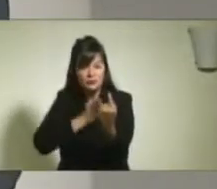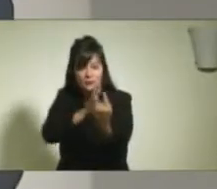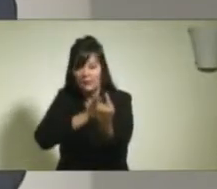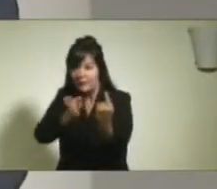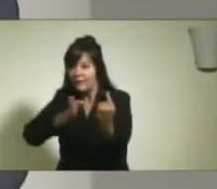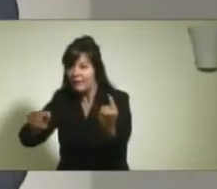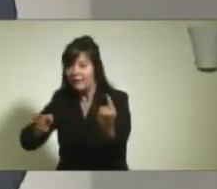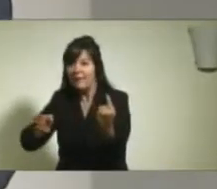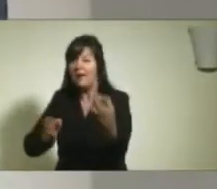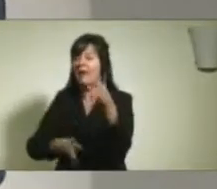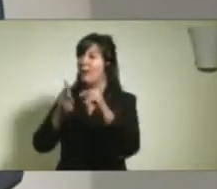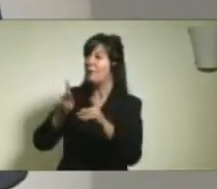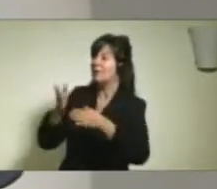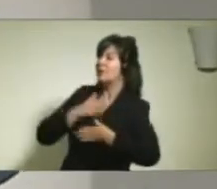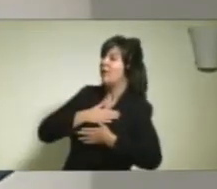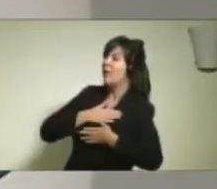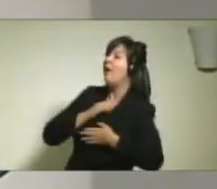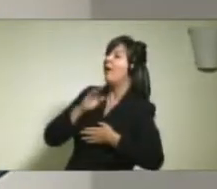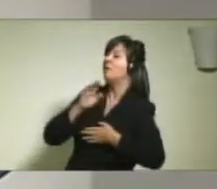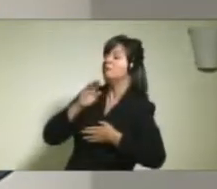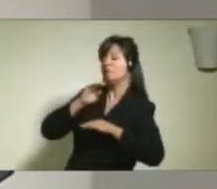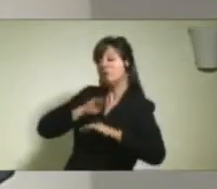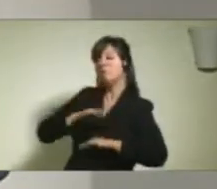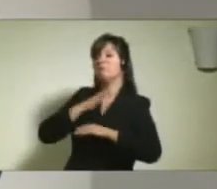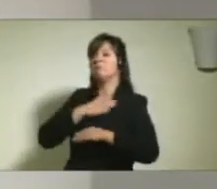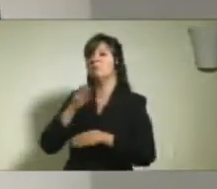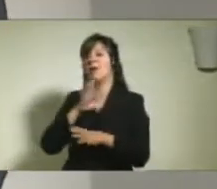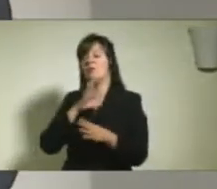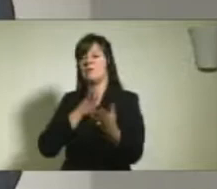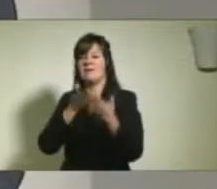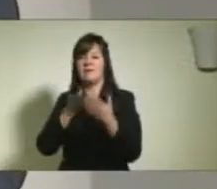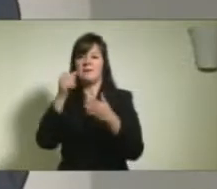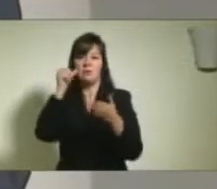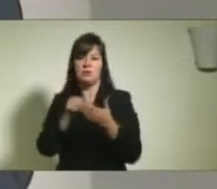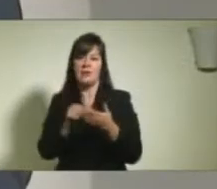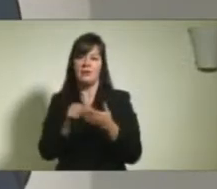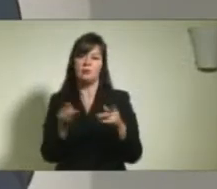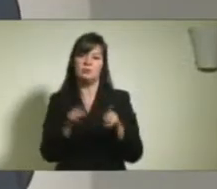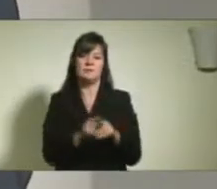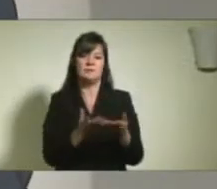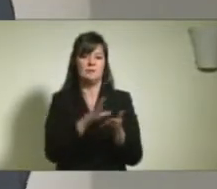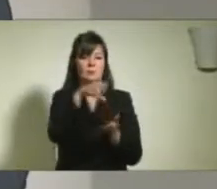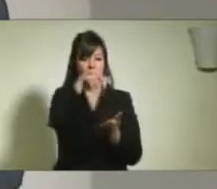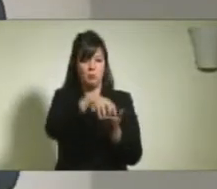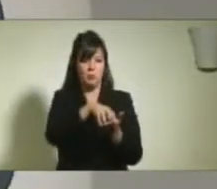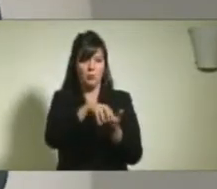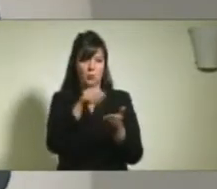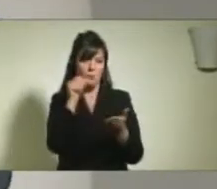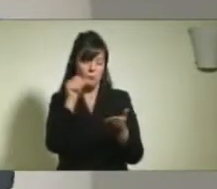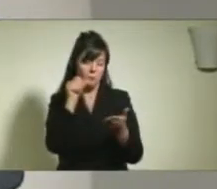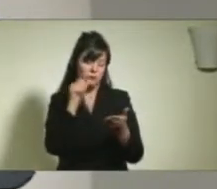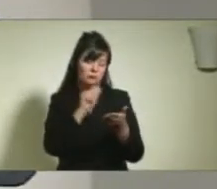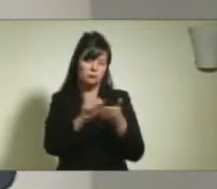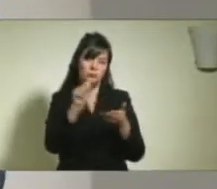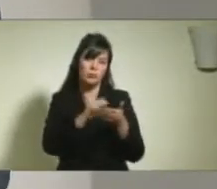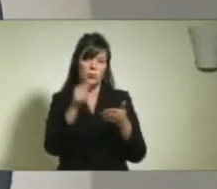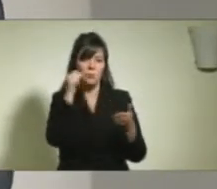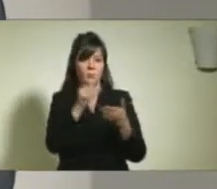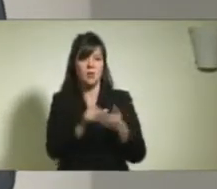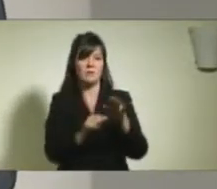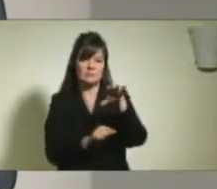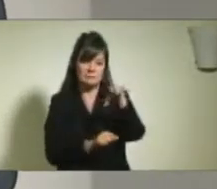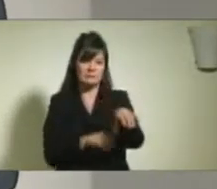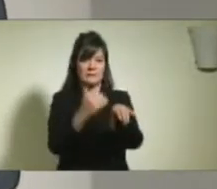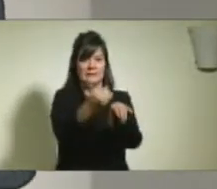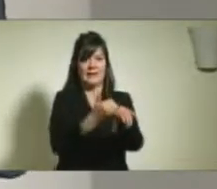fort de notre vision du service postal. Maintien des bureaux de poste, je pense,